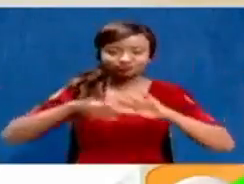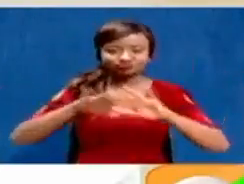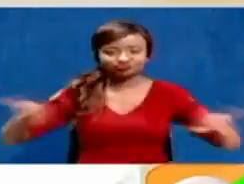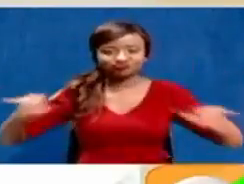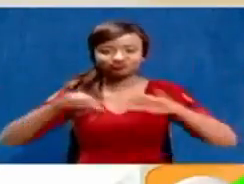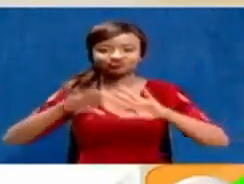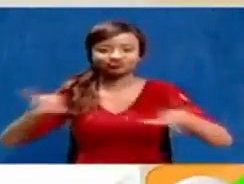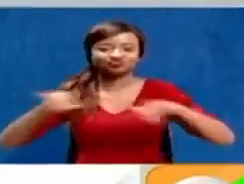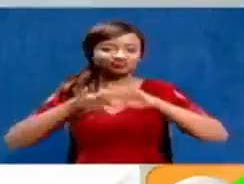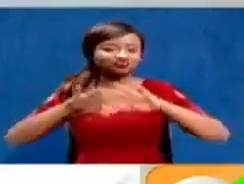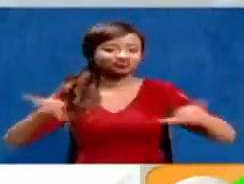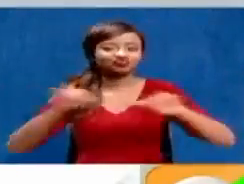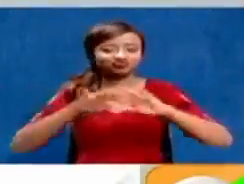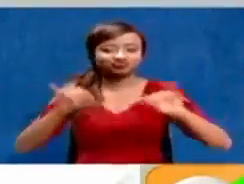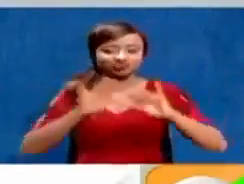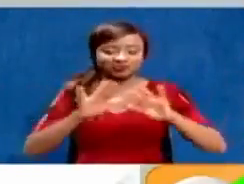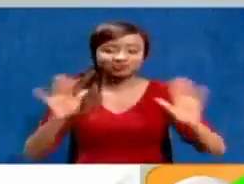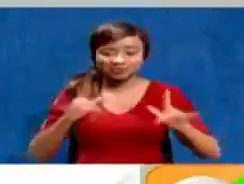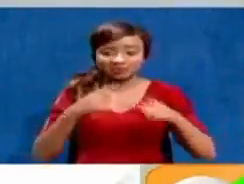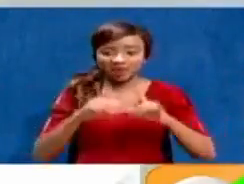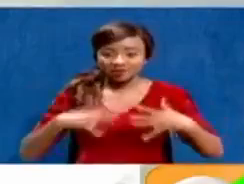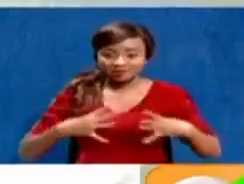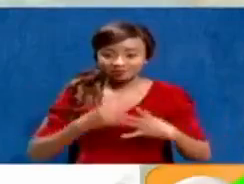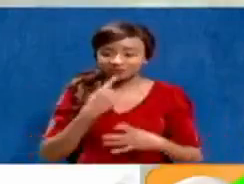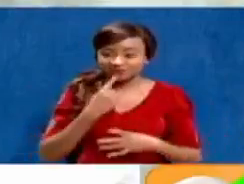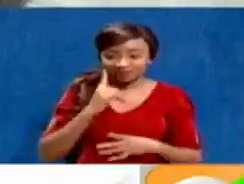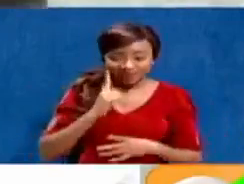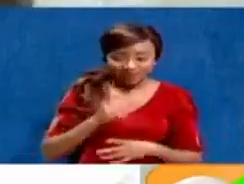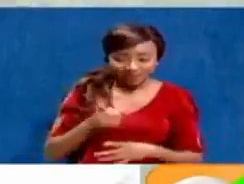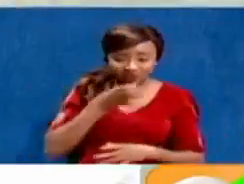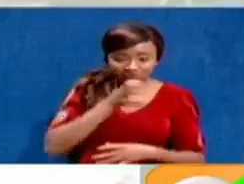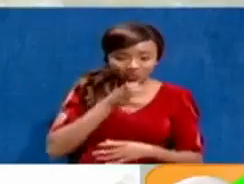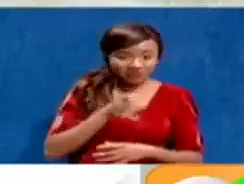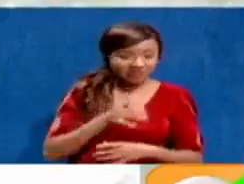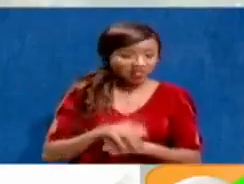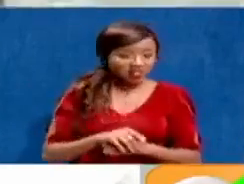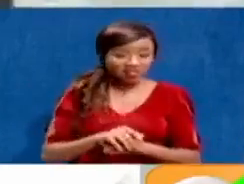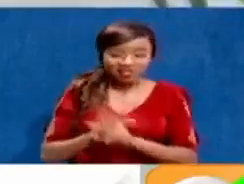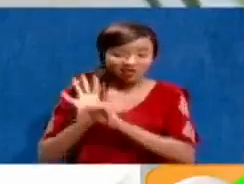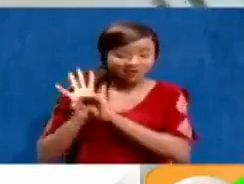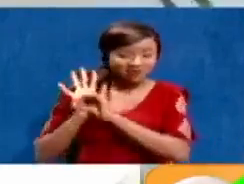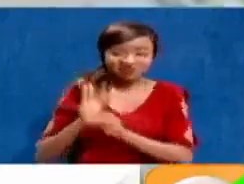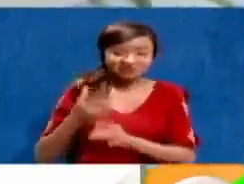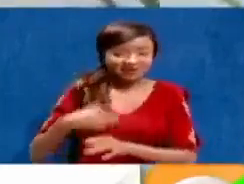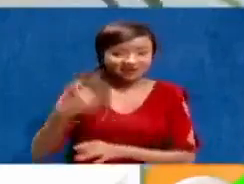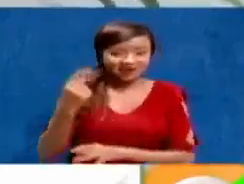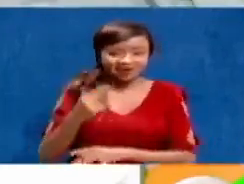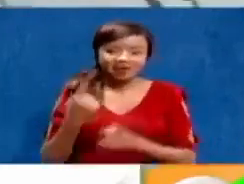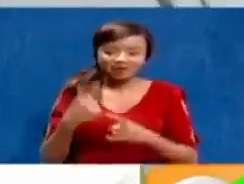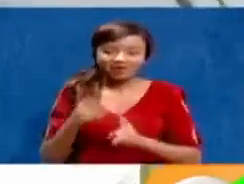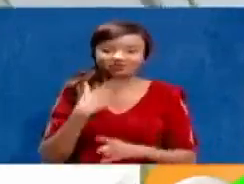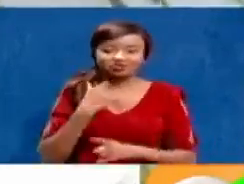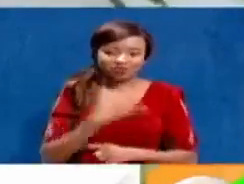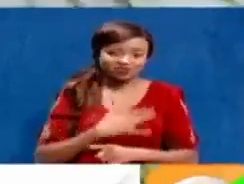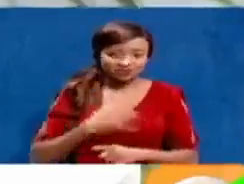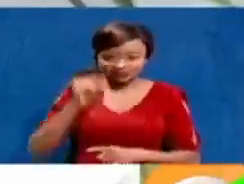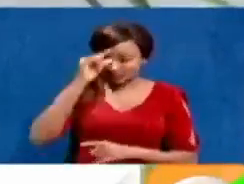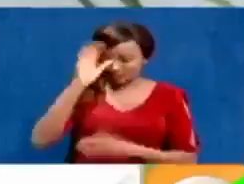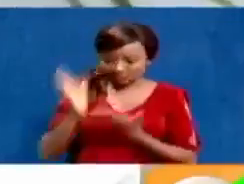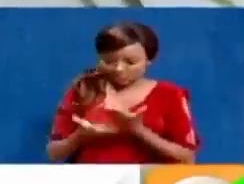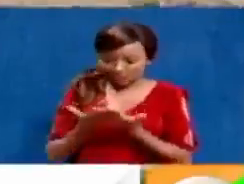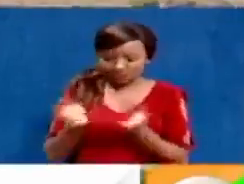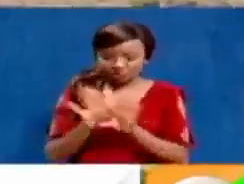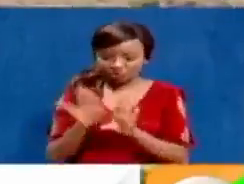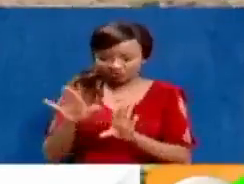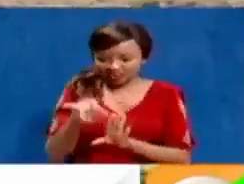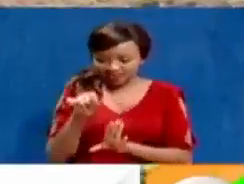ndani kama mwenye anaogelea. Wakazi wanasema maji haya yamekuwa na mvuto na kuitaka serikali kuweka ua ama kuziba bwawa hili